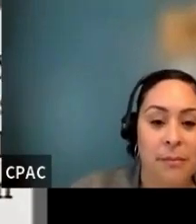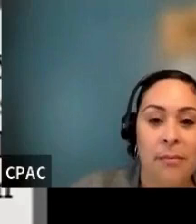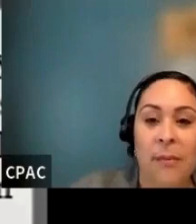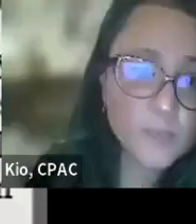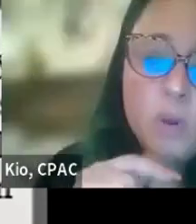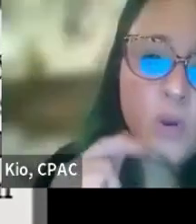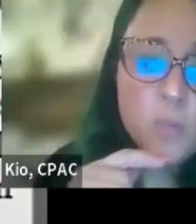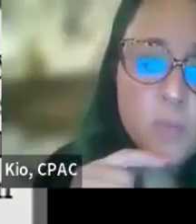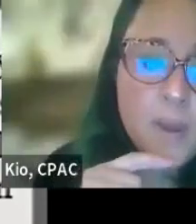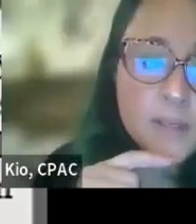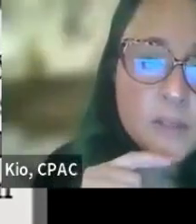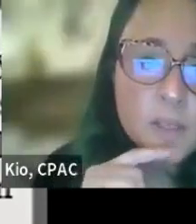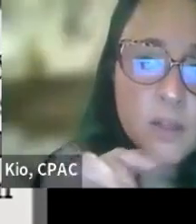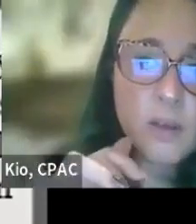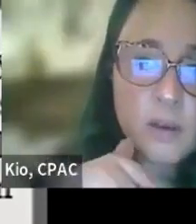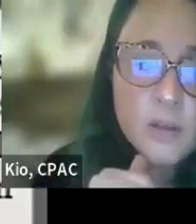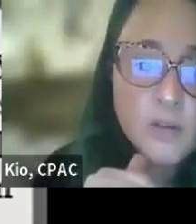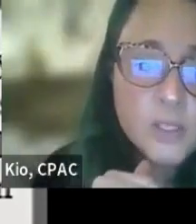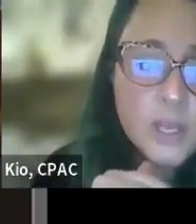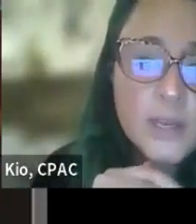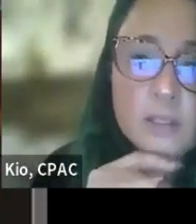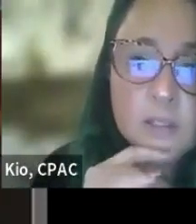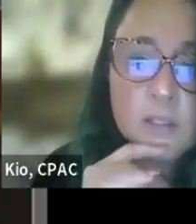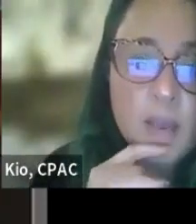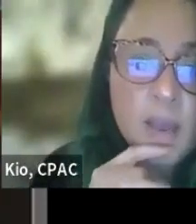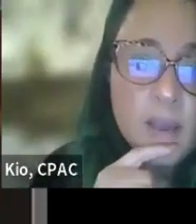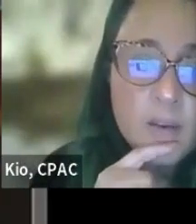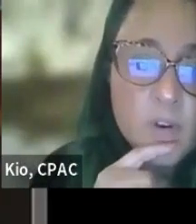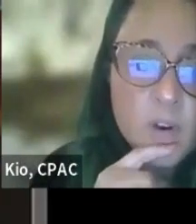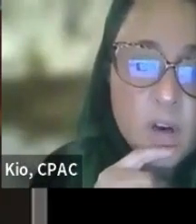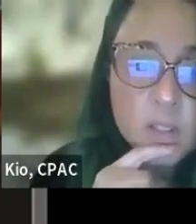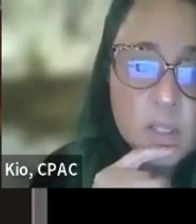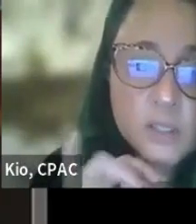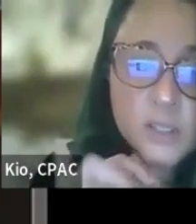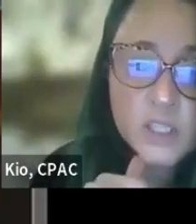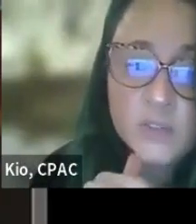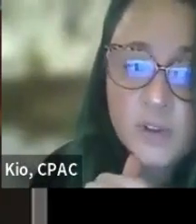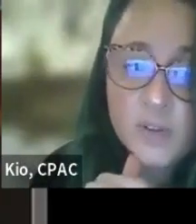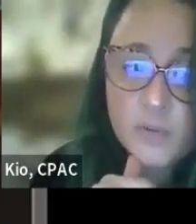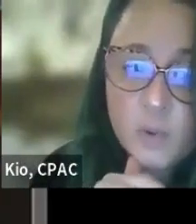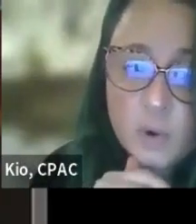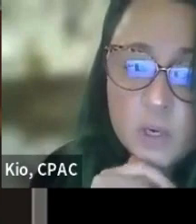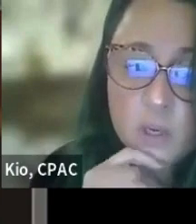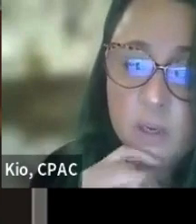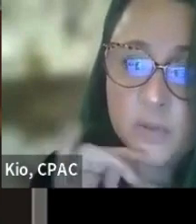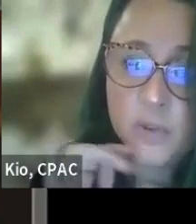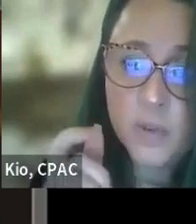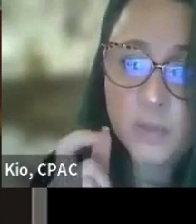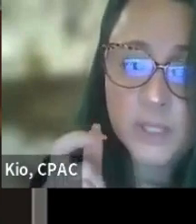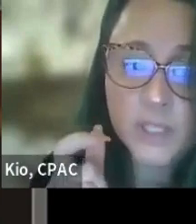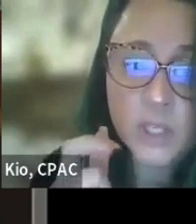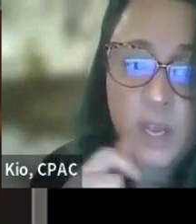我们每年都会做一个这样子的统计调查，然后这样子更好的。